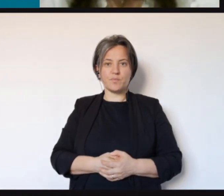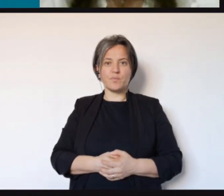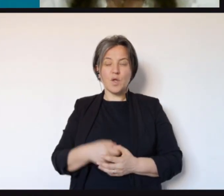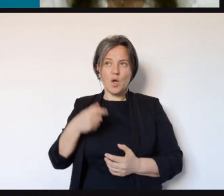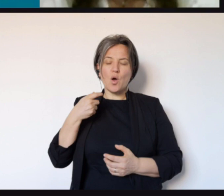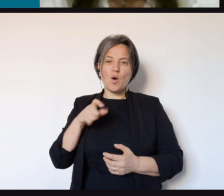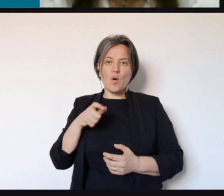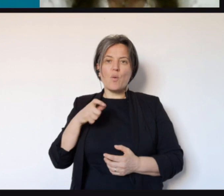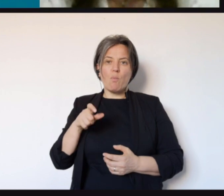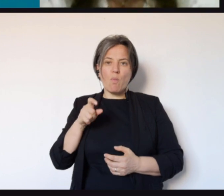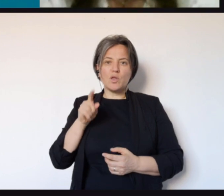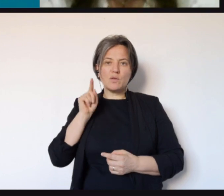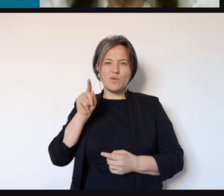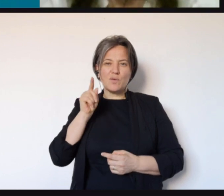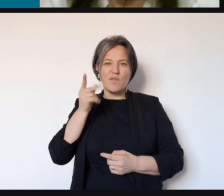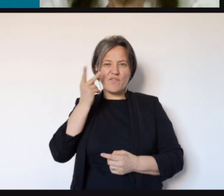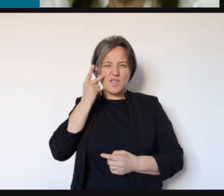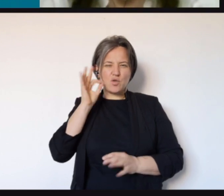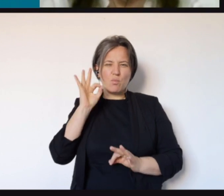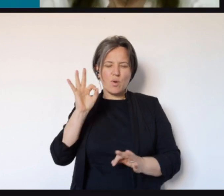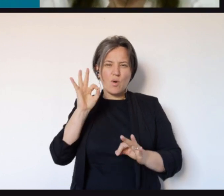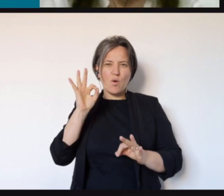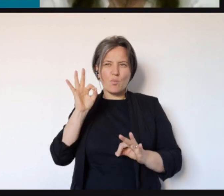in qualche modo è cambiato,